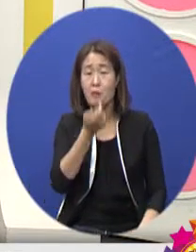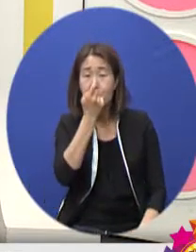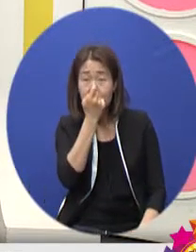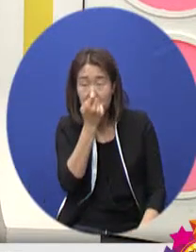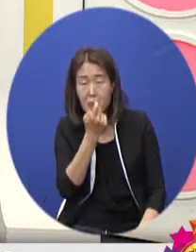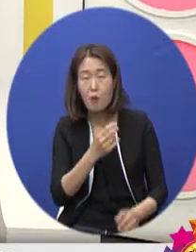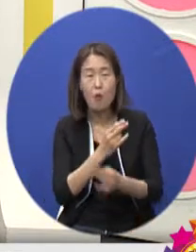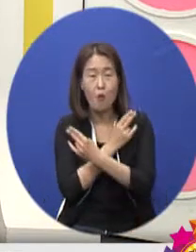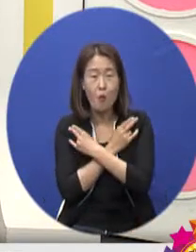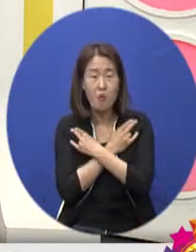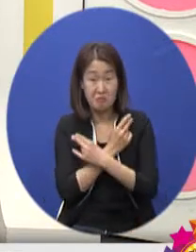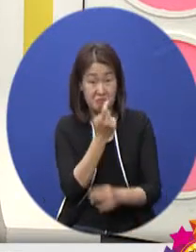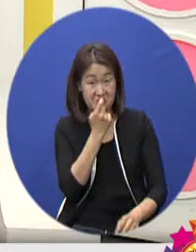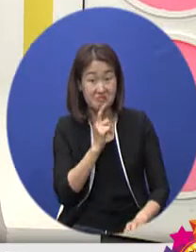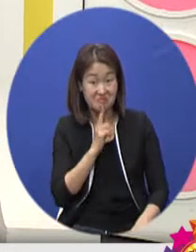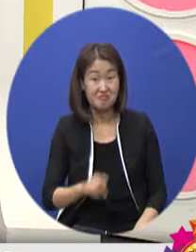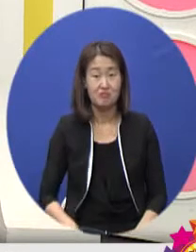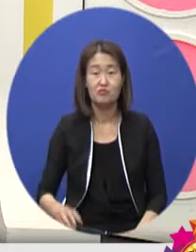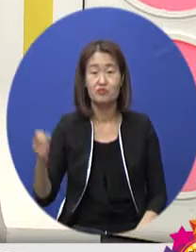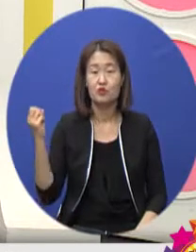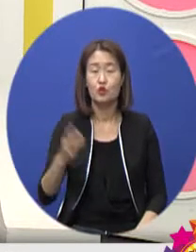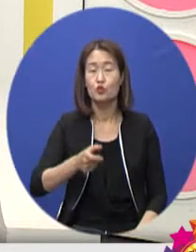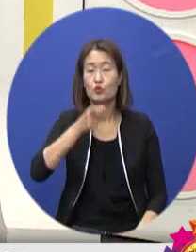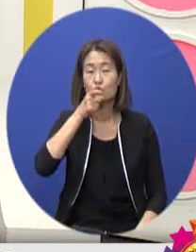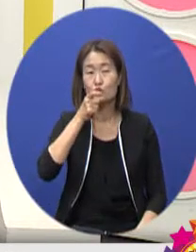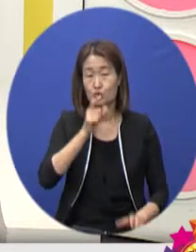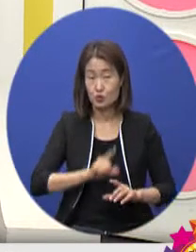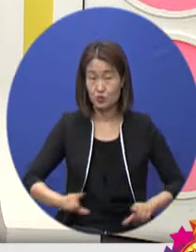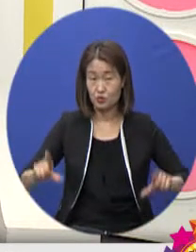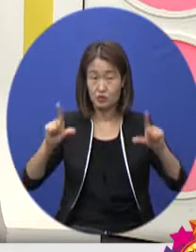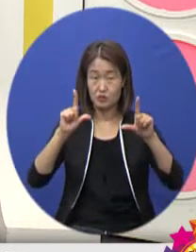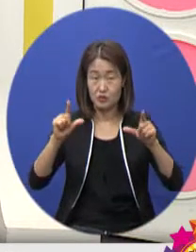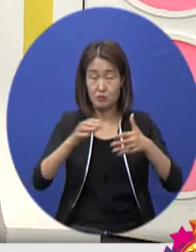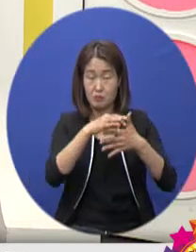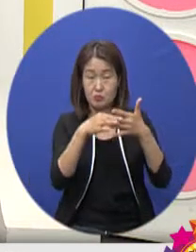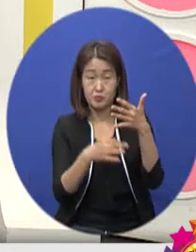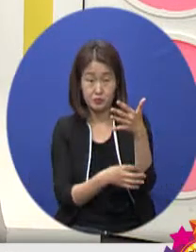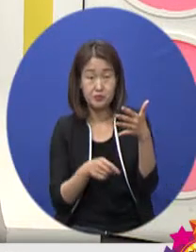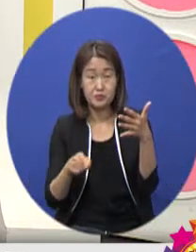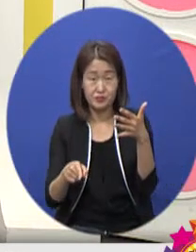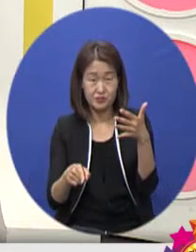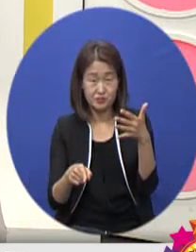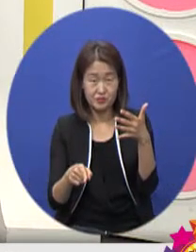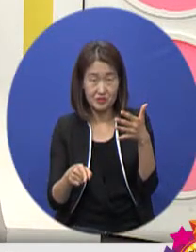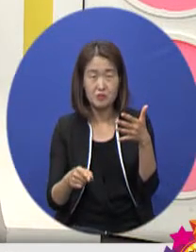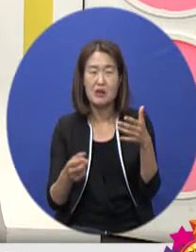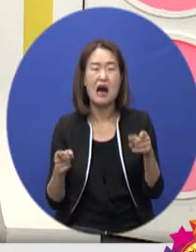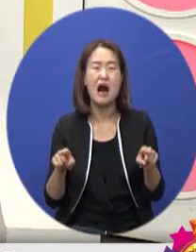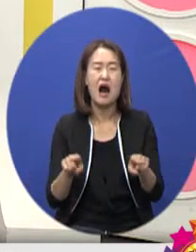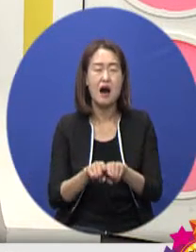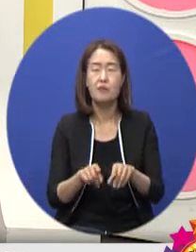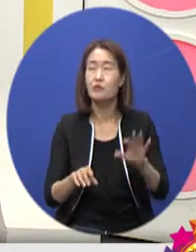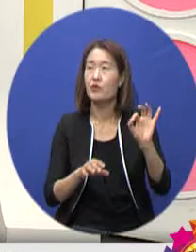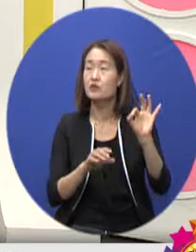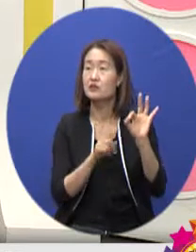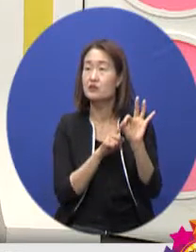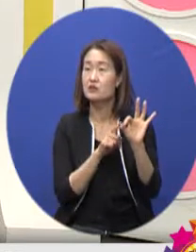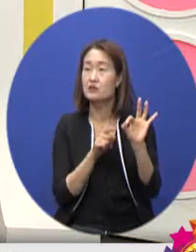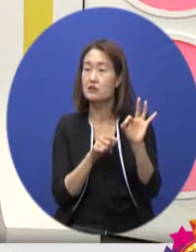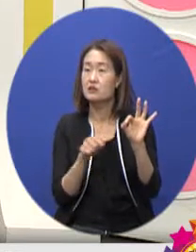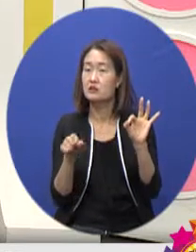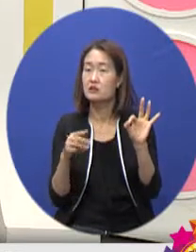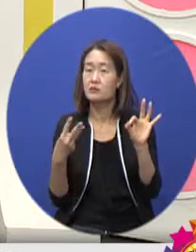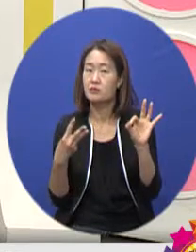오고 그리고 이제 수요일 날은 이제 프로그램이 포개져 있어요. 그래서 10시부터 네.